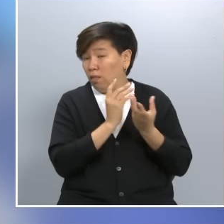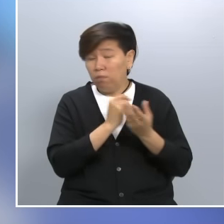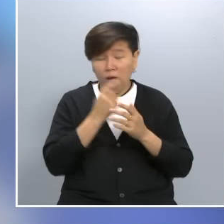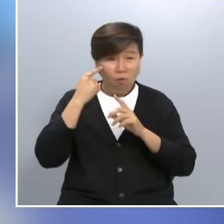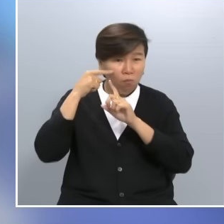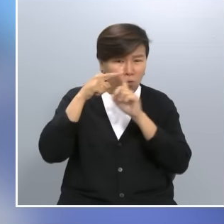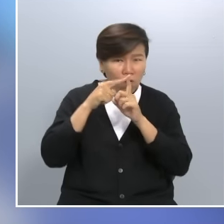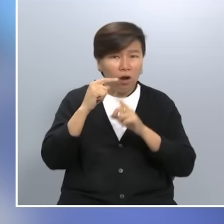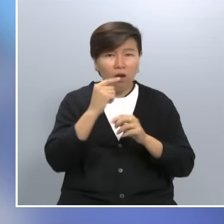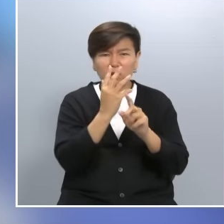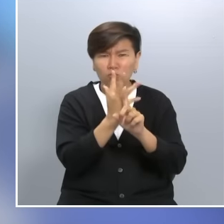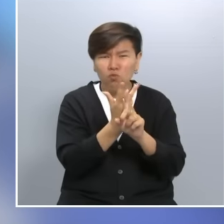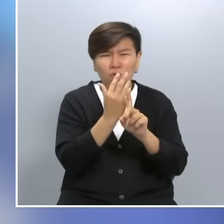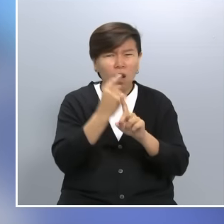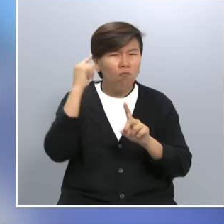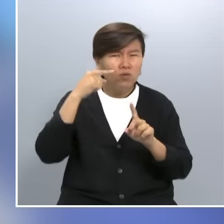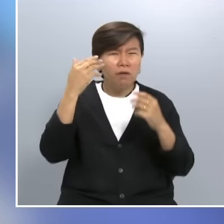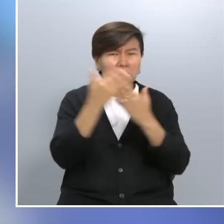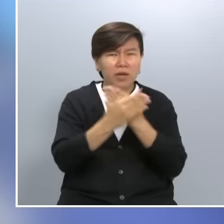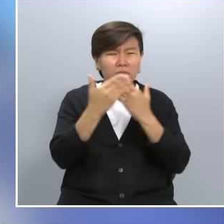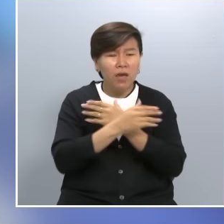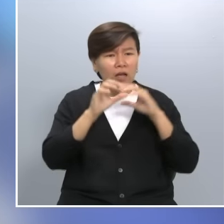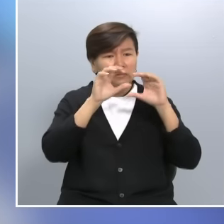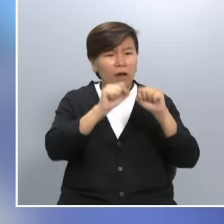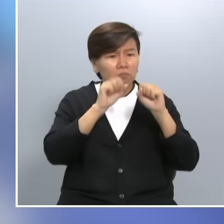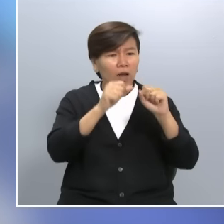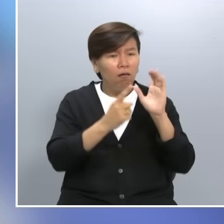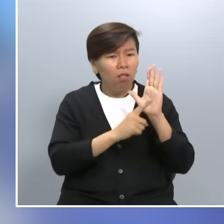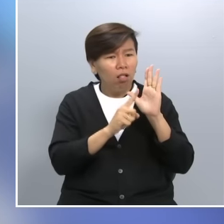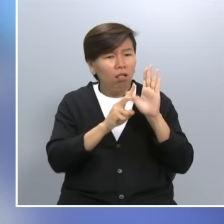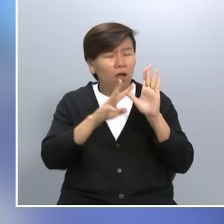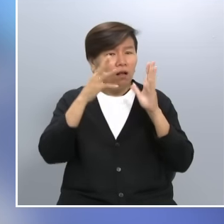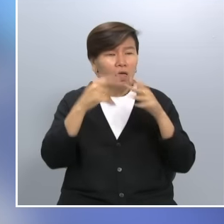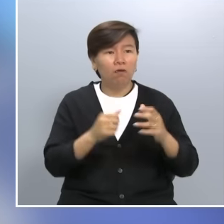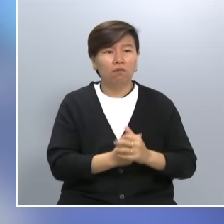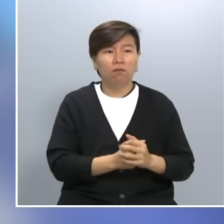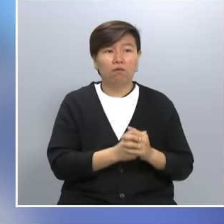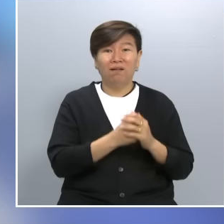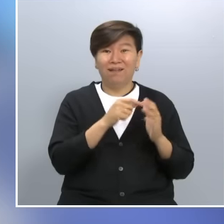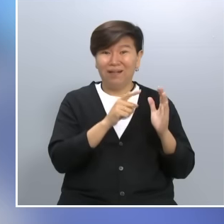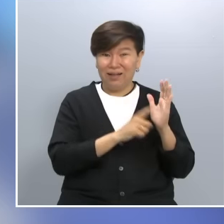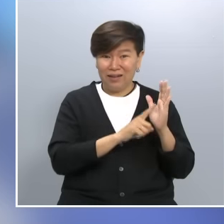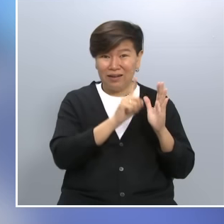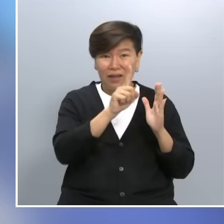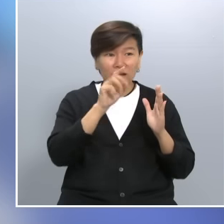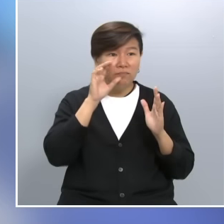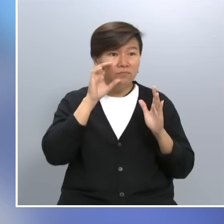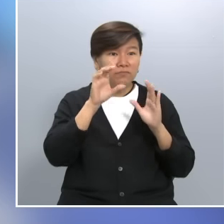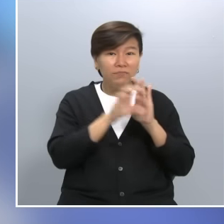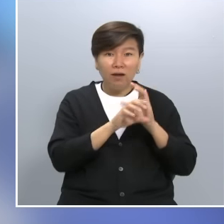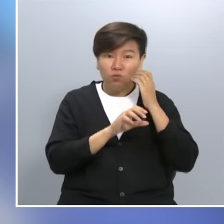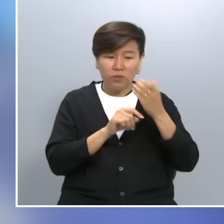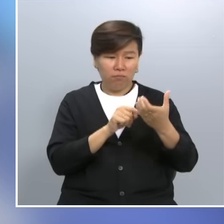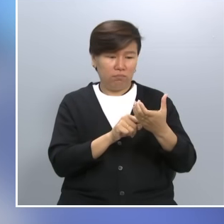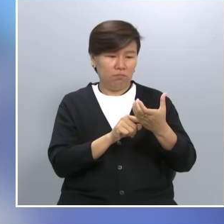หญิงเข้ามามาไม่ซ้ำหน้าเธอเองจับได้นับครั้งไม่ถ้วนค่ะคนแรกถึงขั้นที่ฝ่ายหญิงไปเปลี่ยนรูปหน้าจอโทรศัพท์เป็นรูป